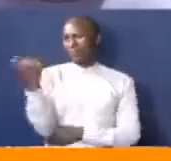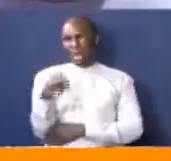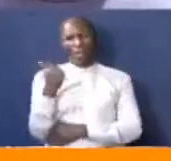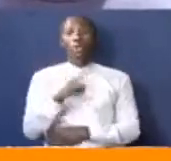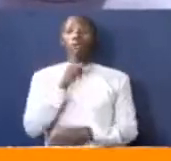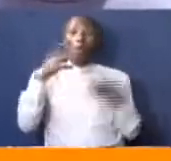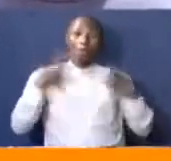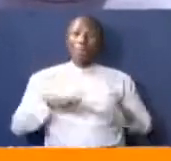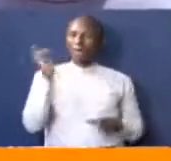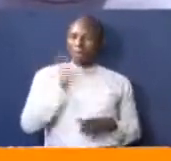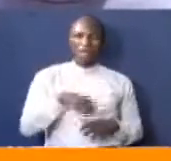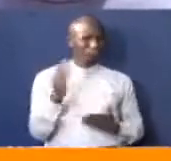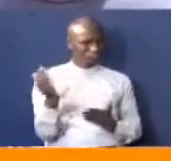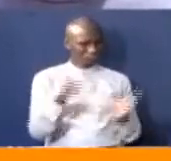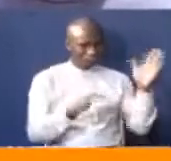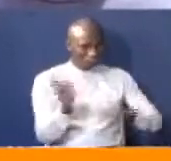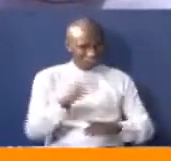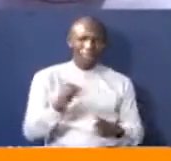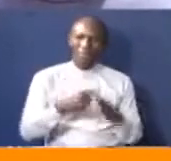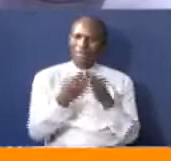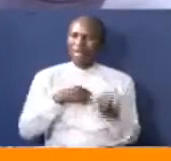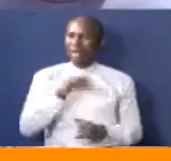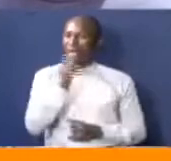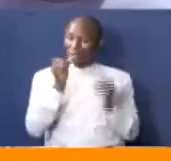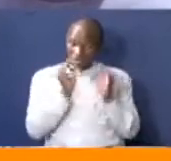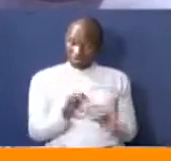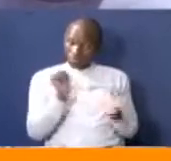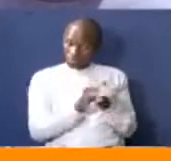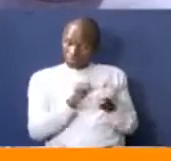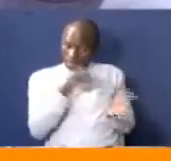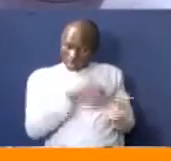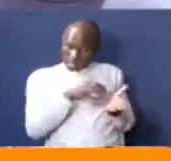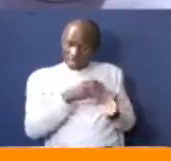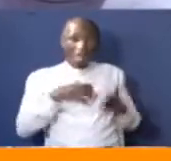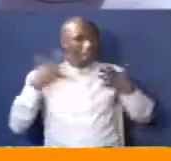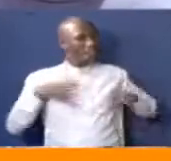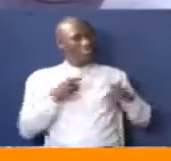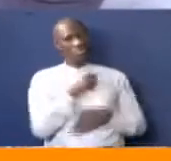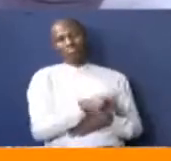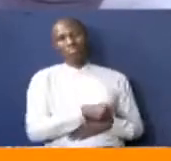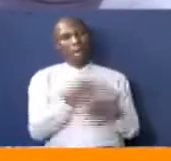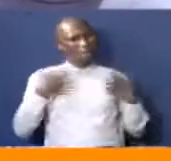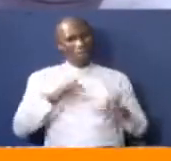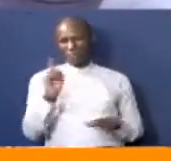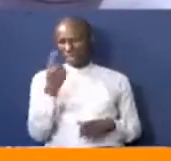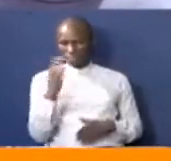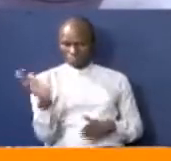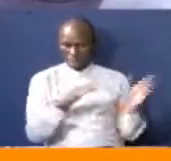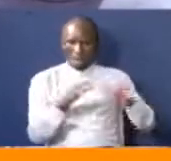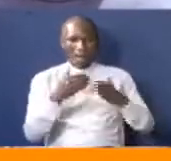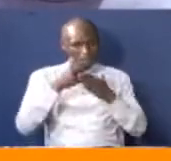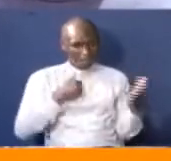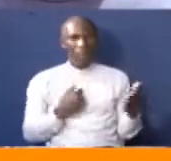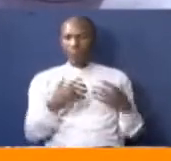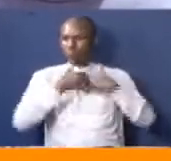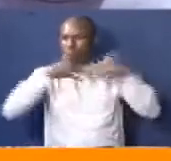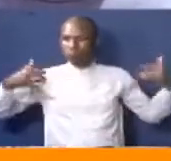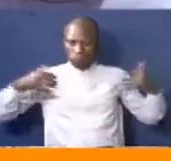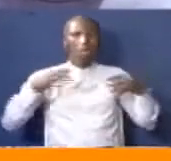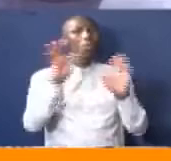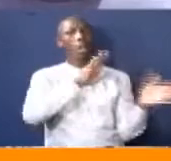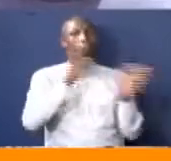uga ndo ama tuungiane alama to na kusilania kwa ni mwenenzi uga ndo ama ambe kutuungiane mara namba kutilangania chama kia